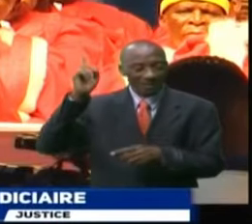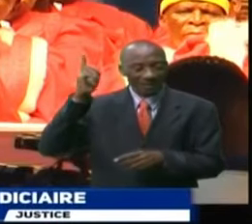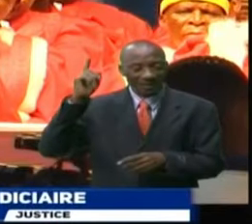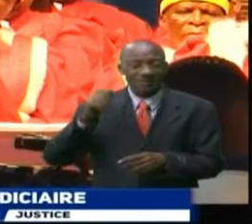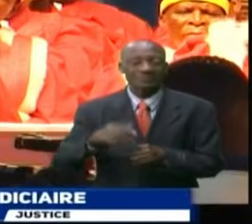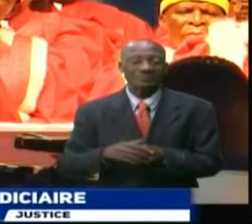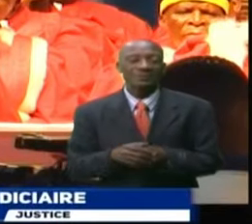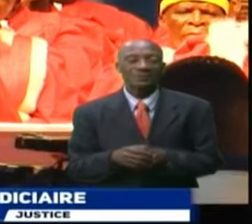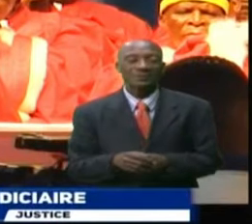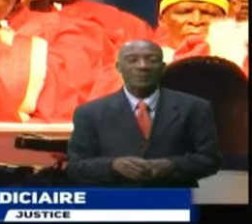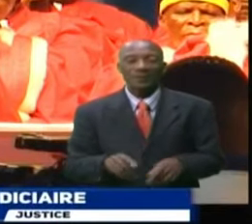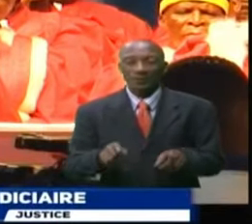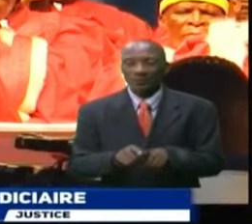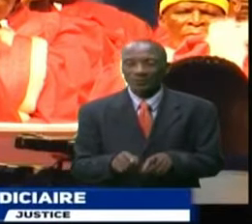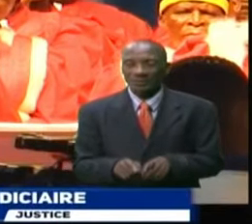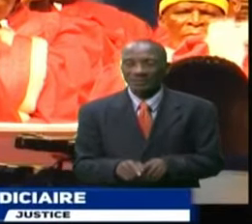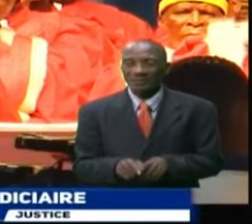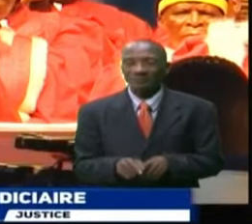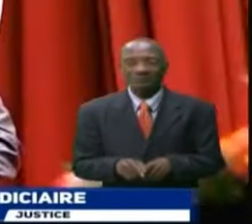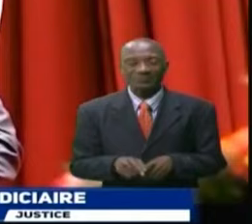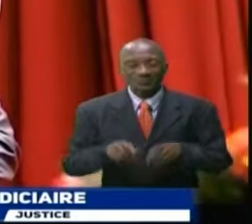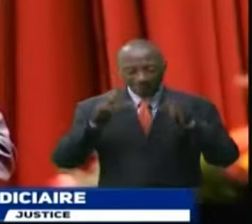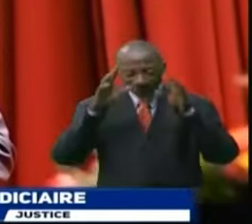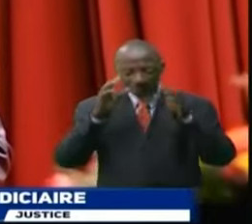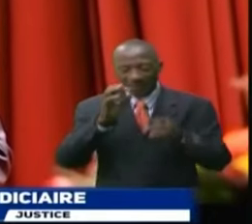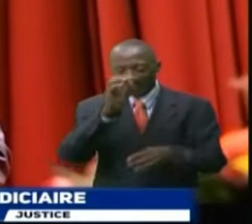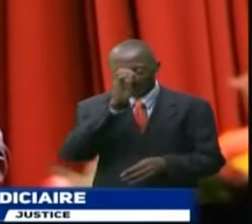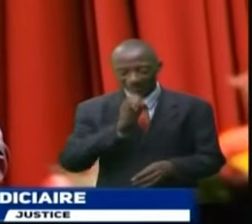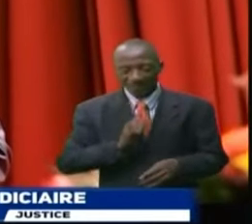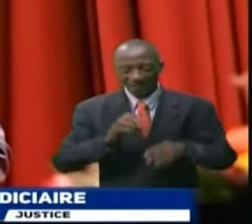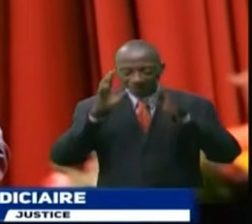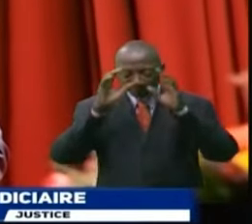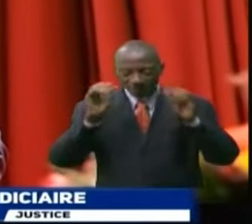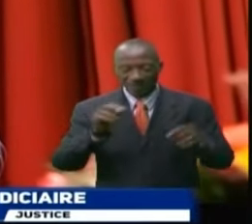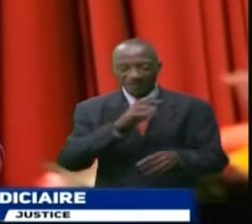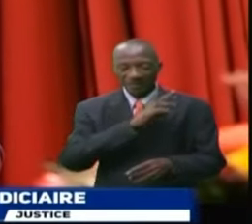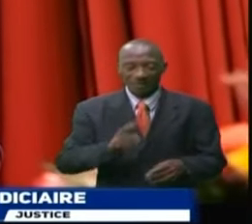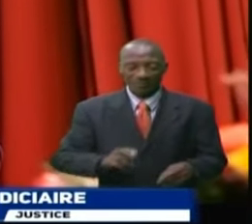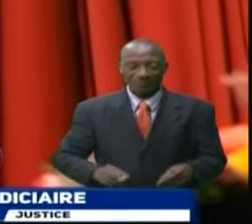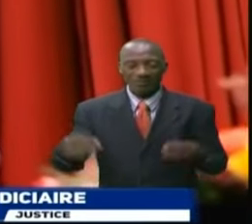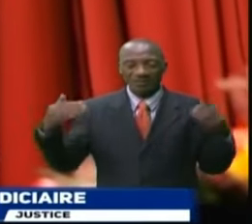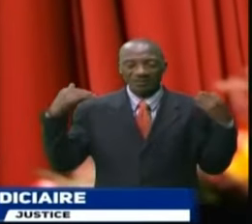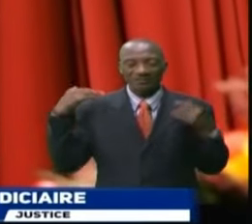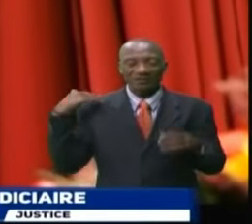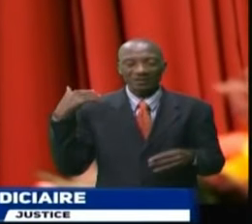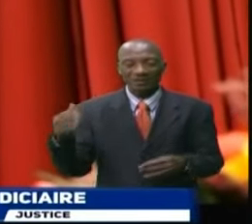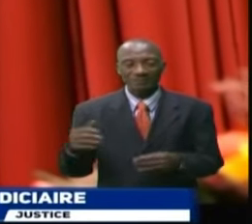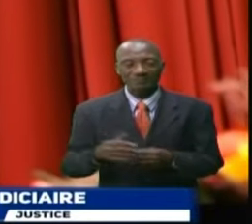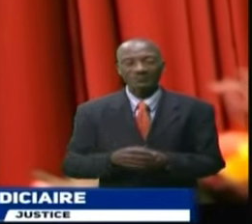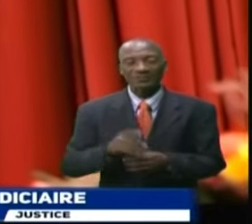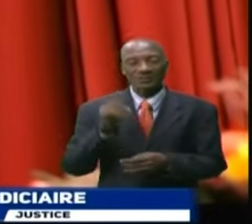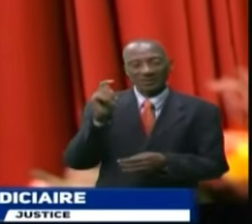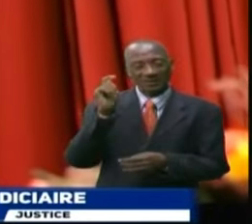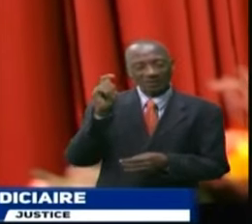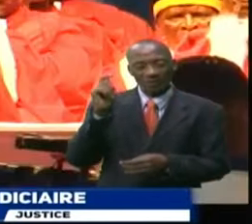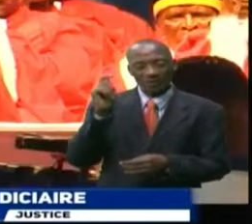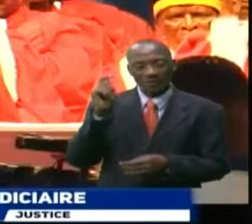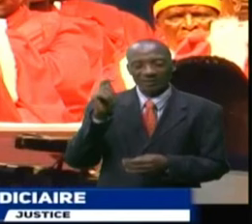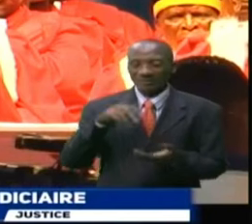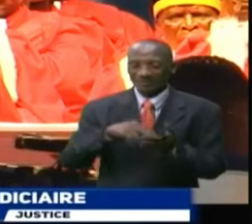permettez-moi, Excellences, Monsieur le Président de la République, chef de l'État et magistrat suprême, de vous témoigner ma profonde